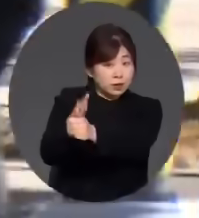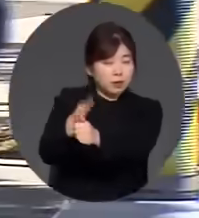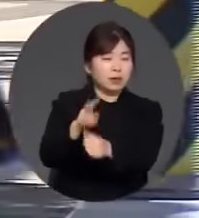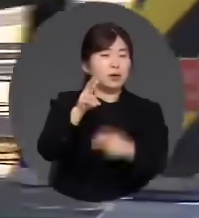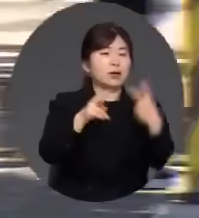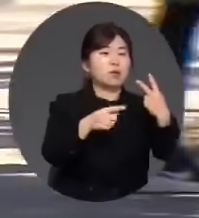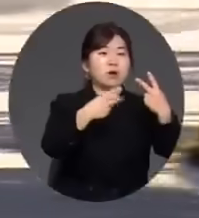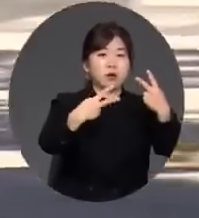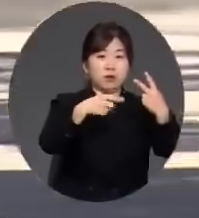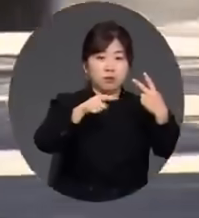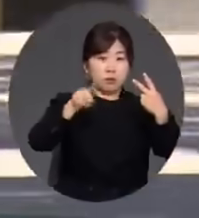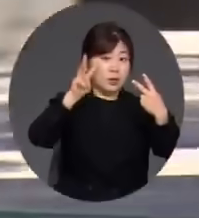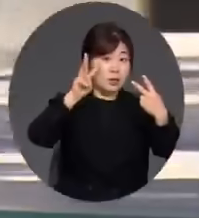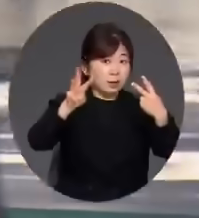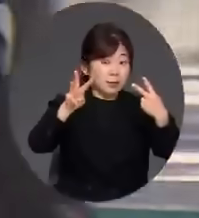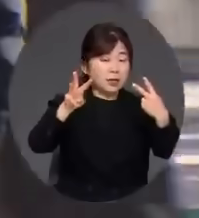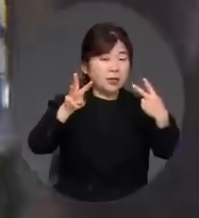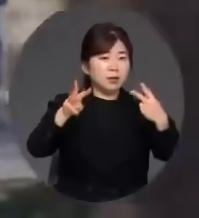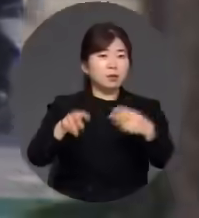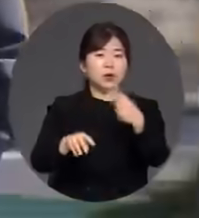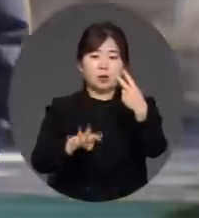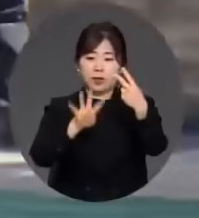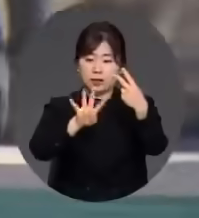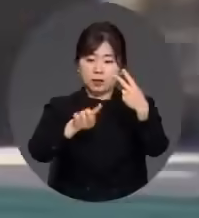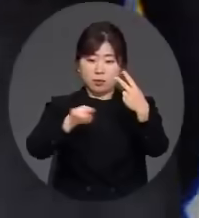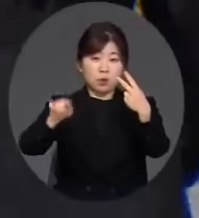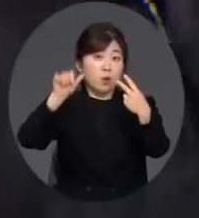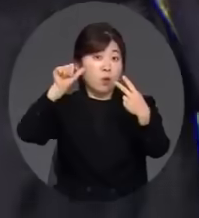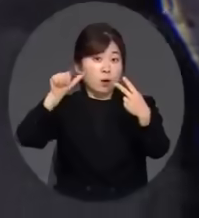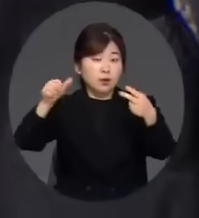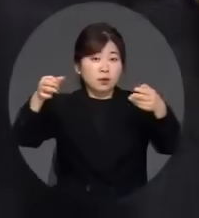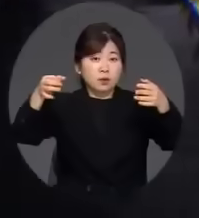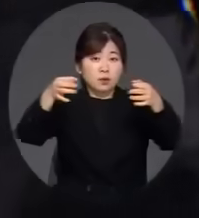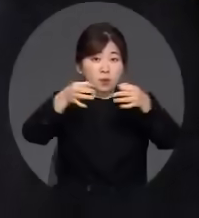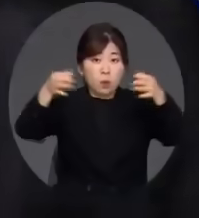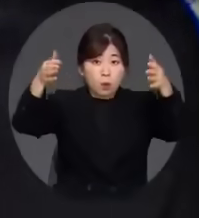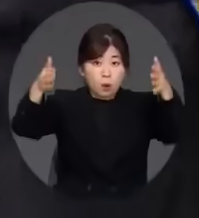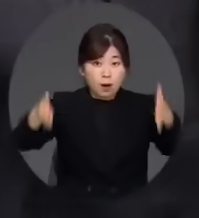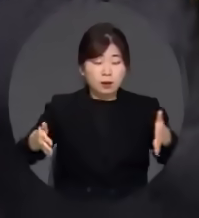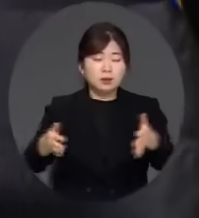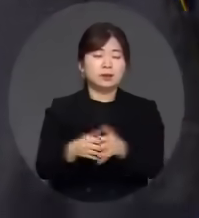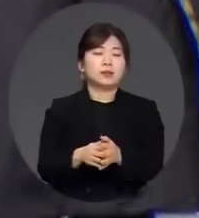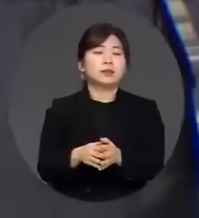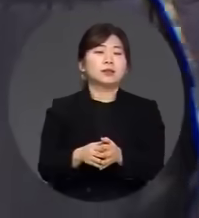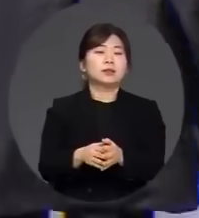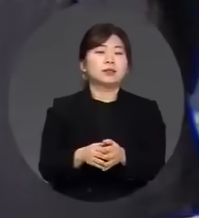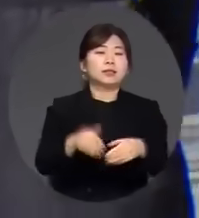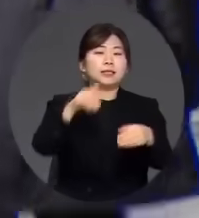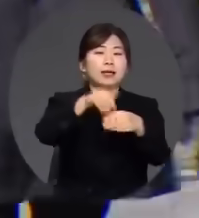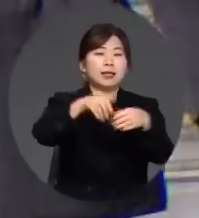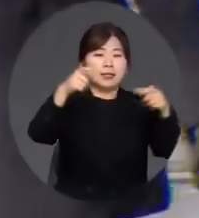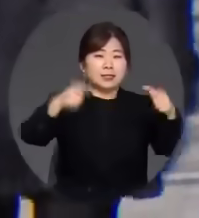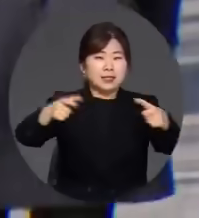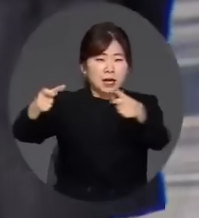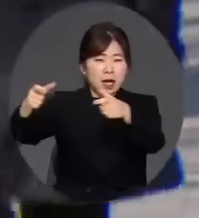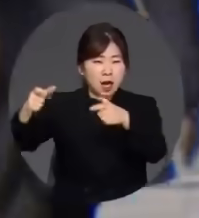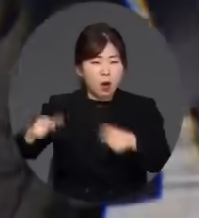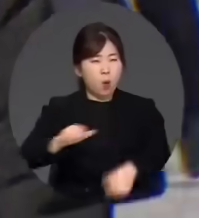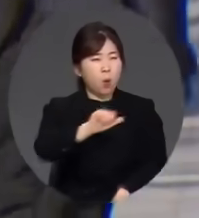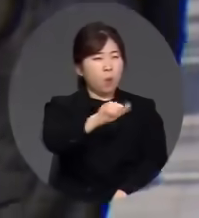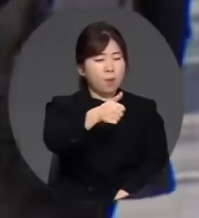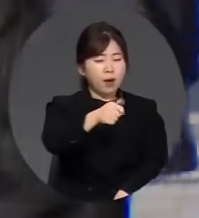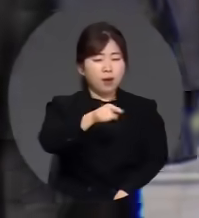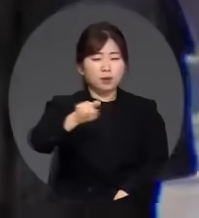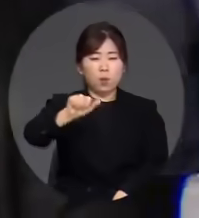2일부터 3일까지 2월 4일부터 5일까지 각 선거구별로 만 18세 이상 남녀 500명에서